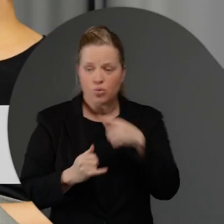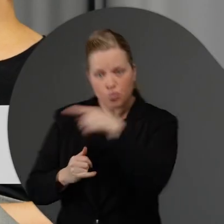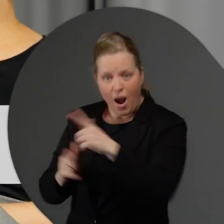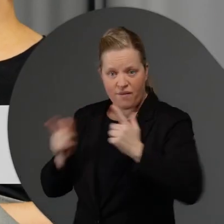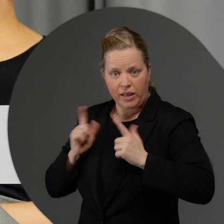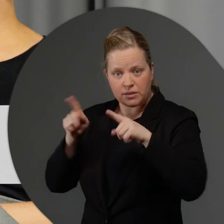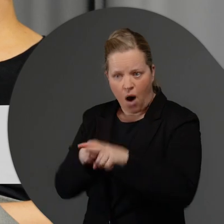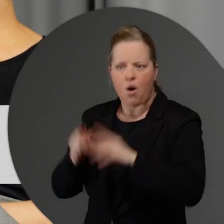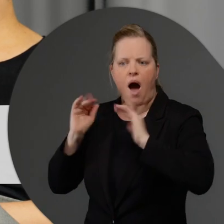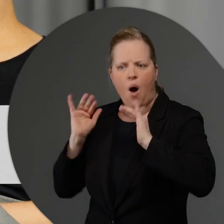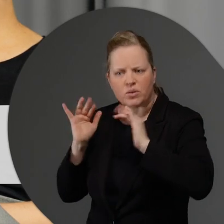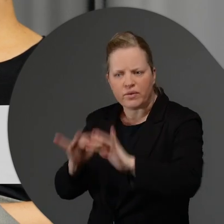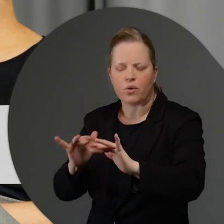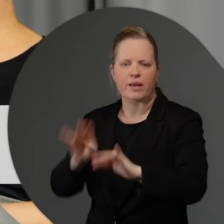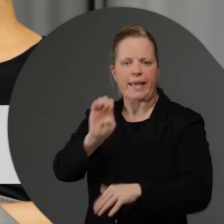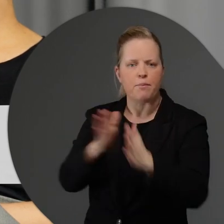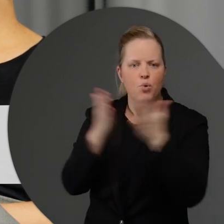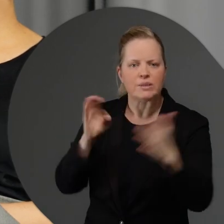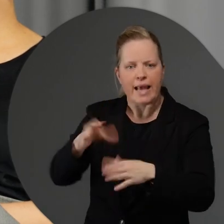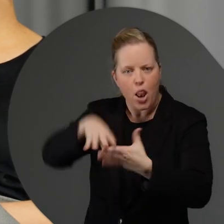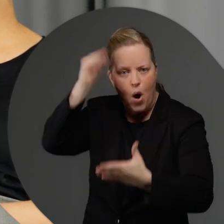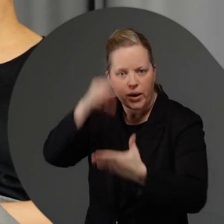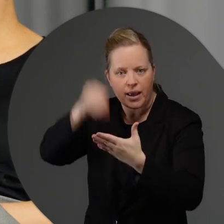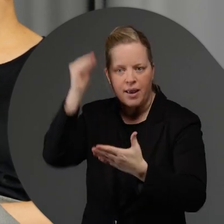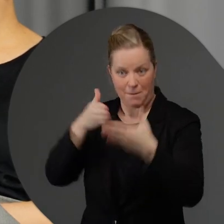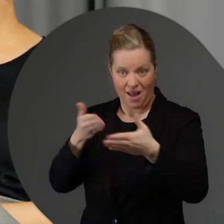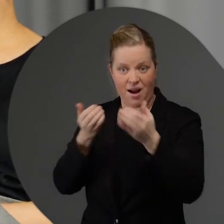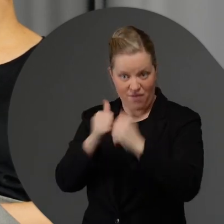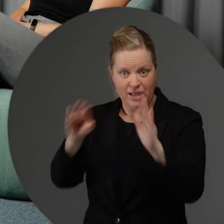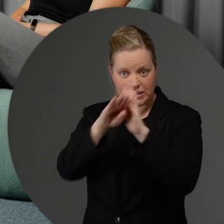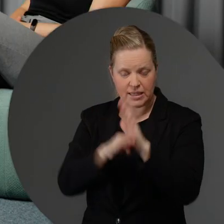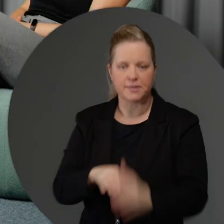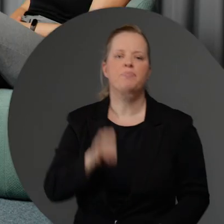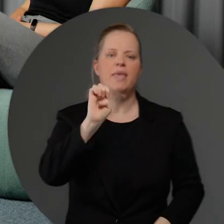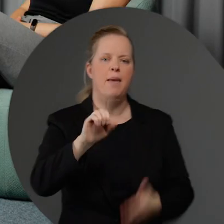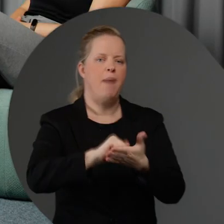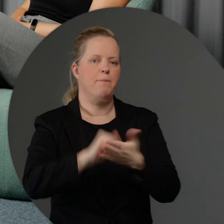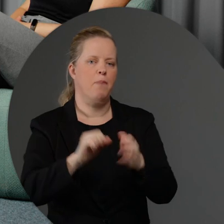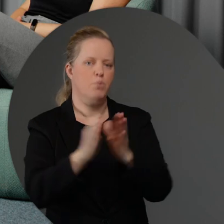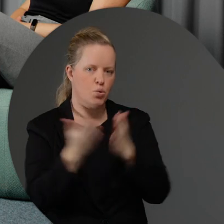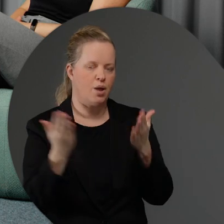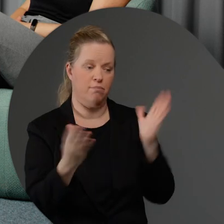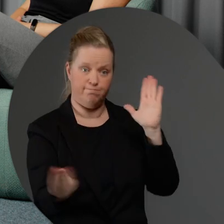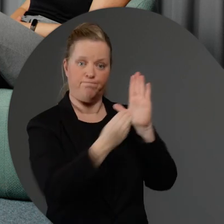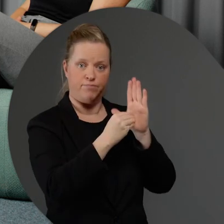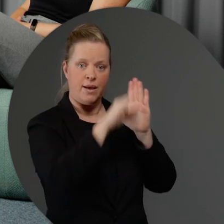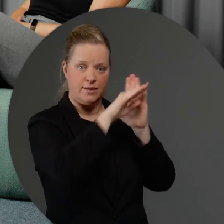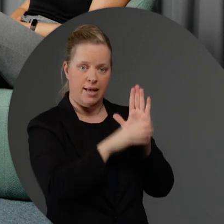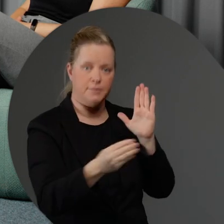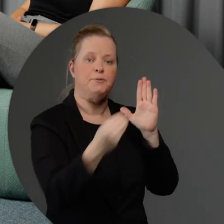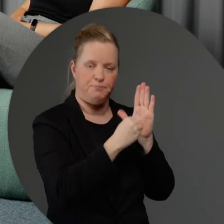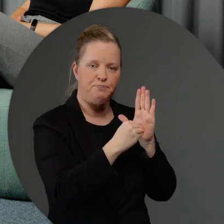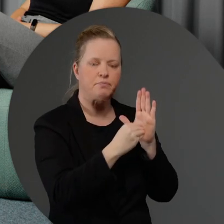auch Auswirkungen auf E-Books und E-Learning wegen dem Barrierefreiheitsgesetz? Also EPUB-Bücher sind explizit